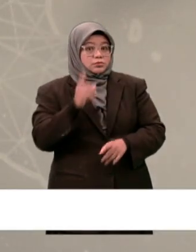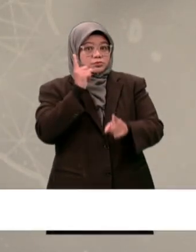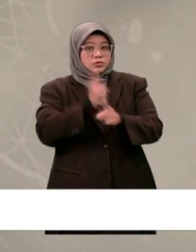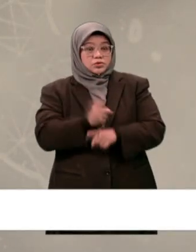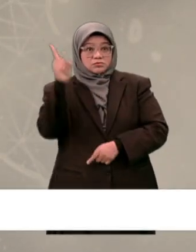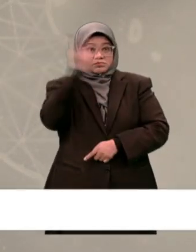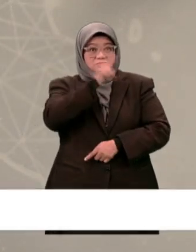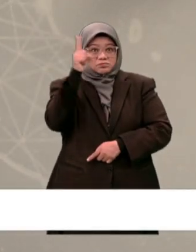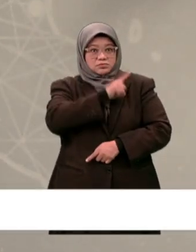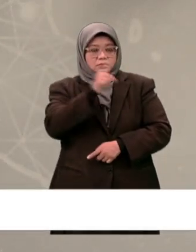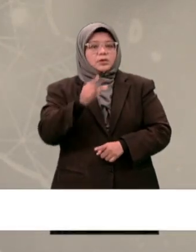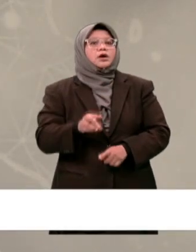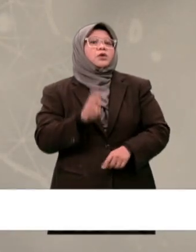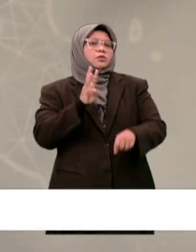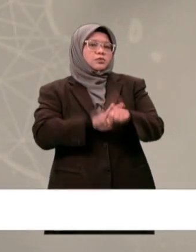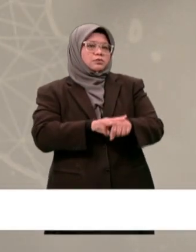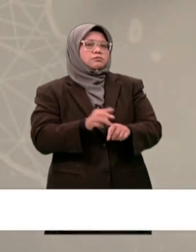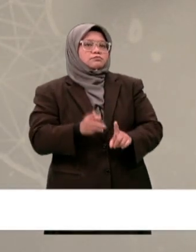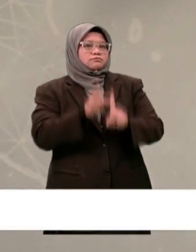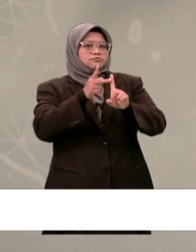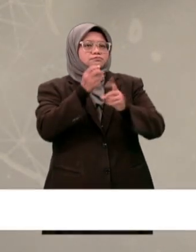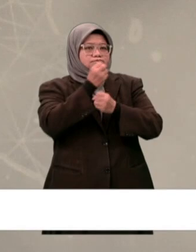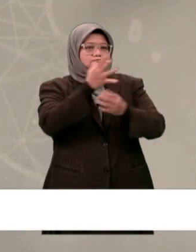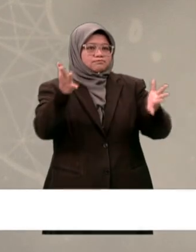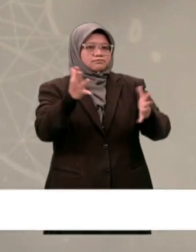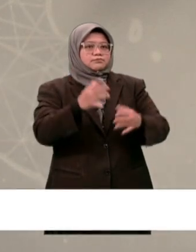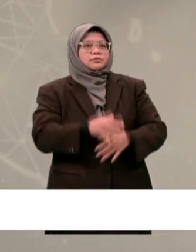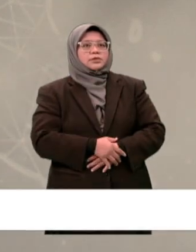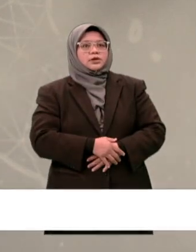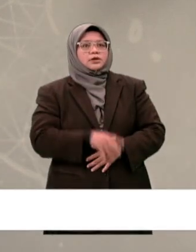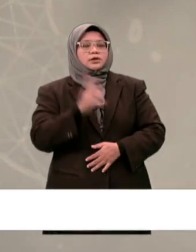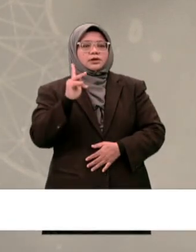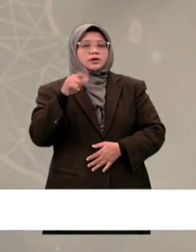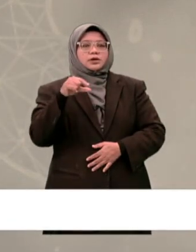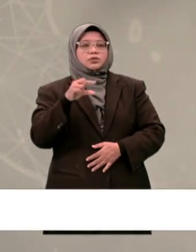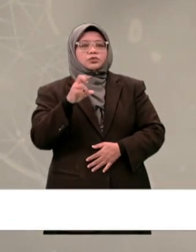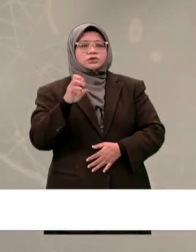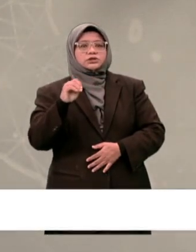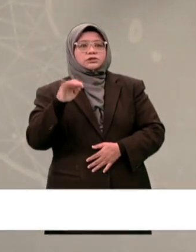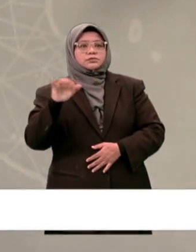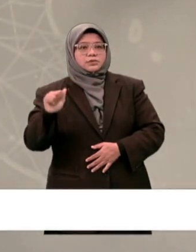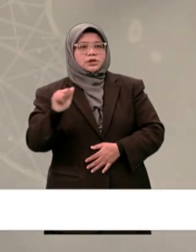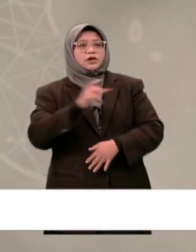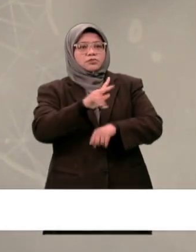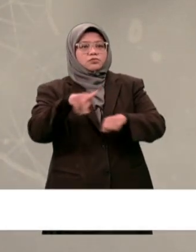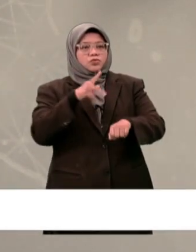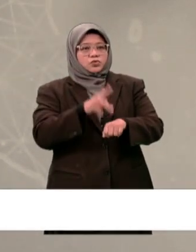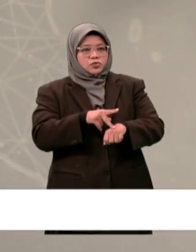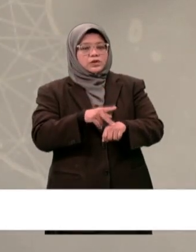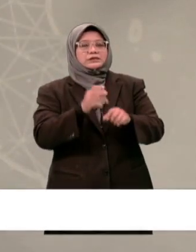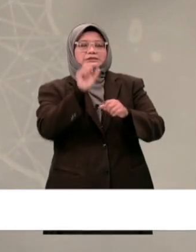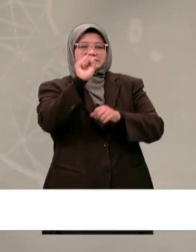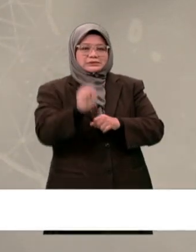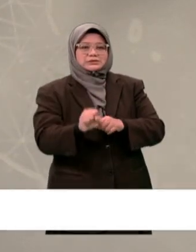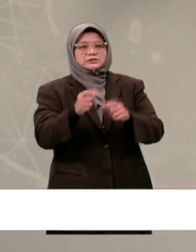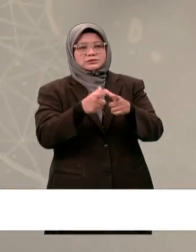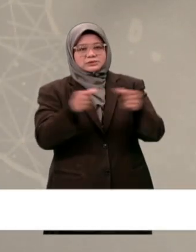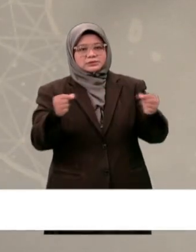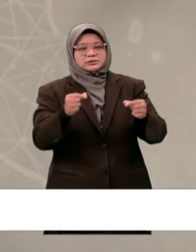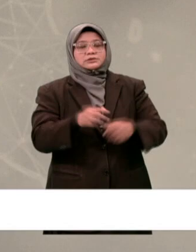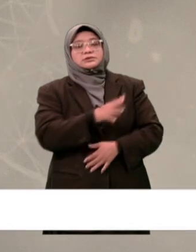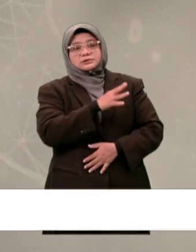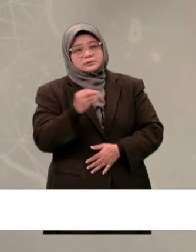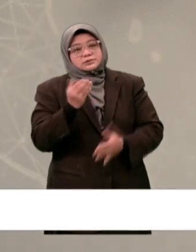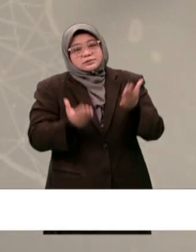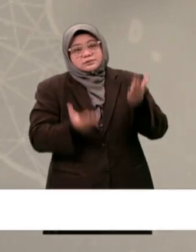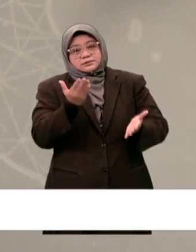bertambah buru amaran khas akan dikeluarkan bagi kagushima dan pulau utama paling selatan di Jepang dengan